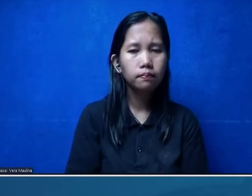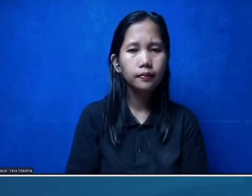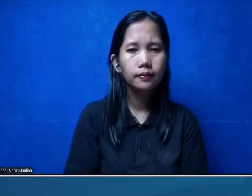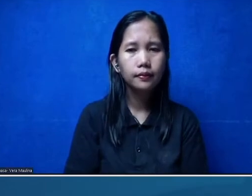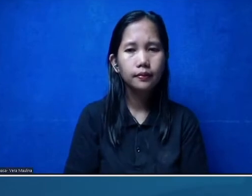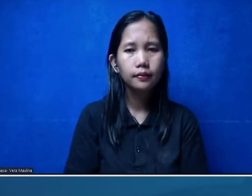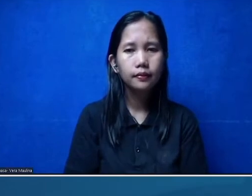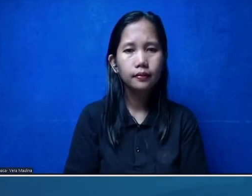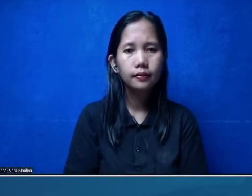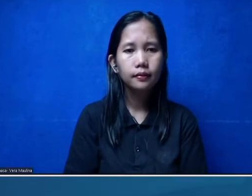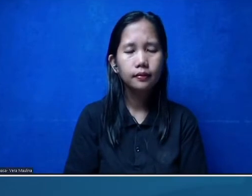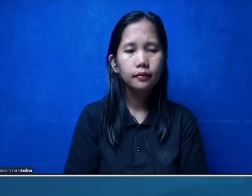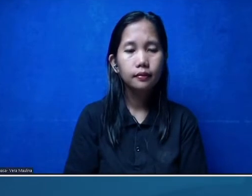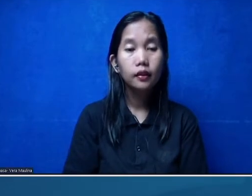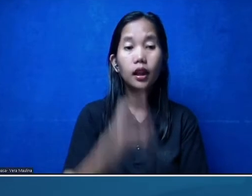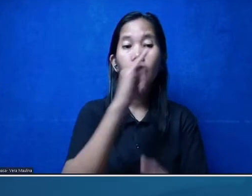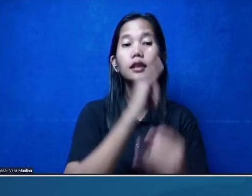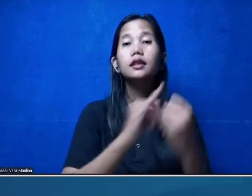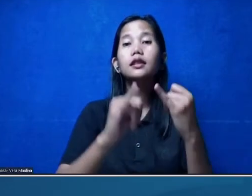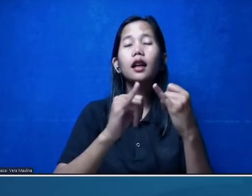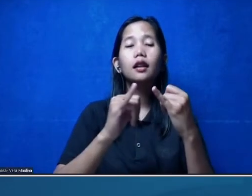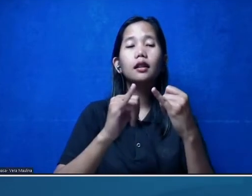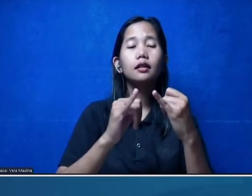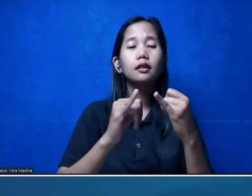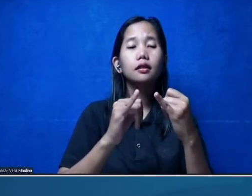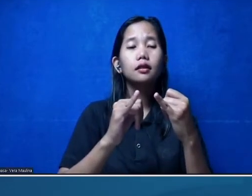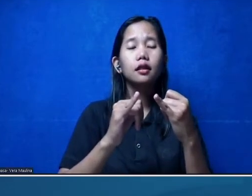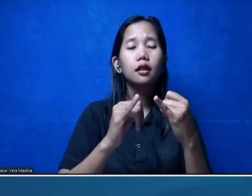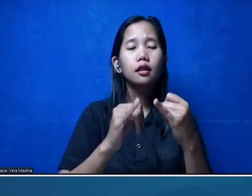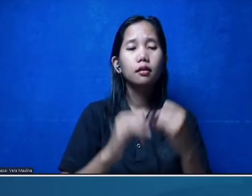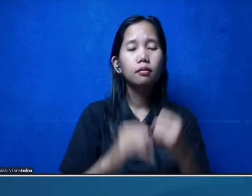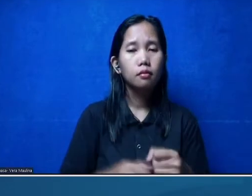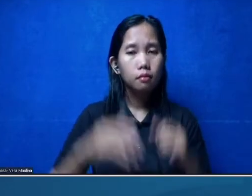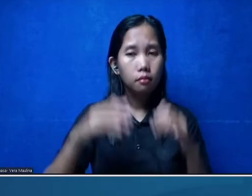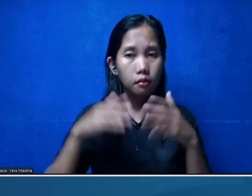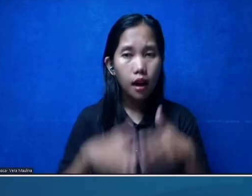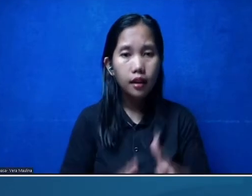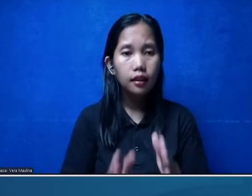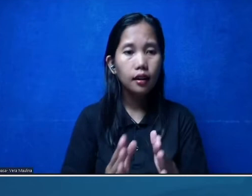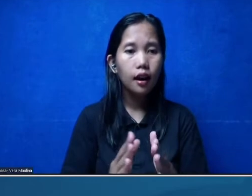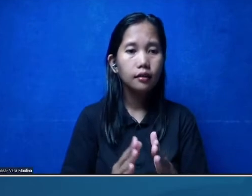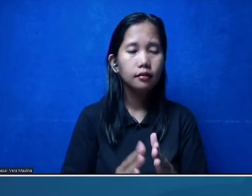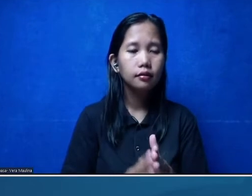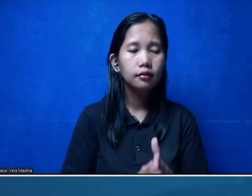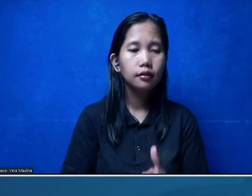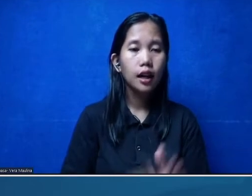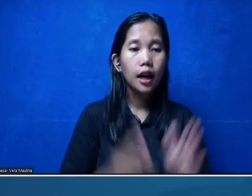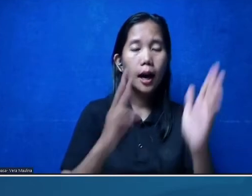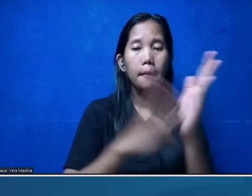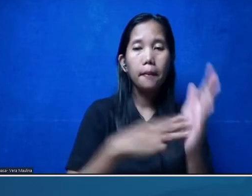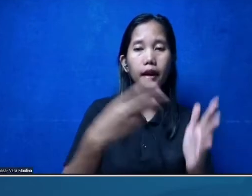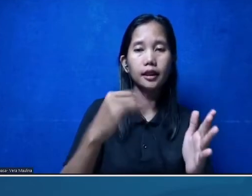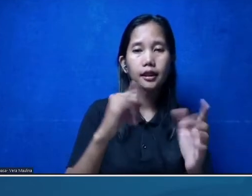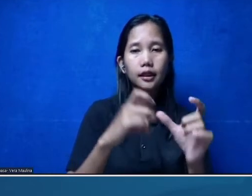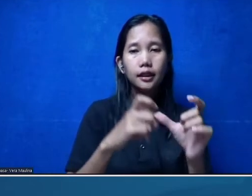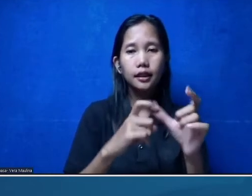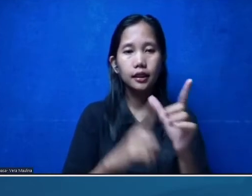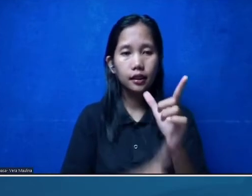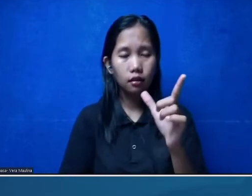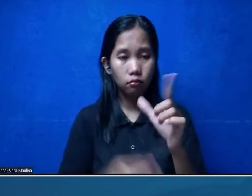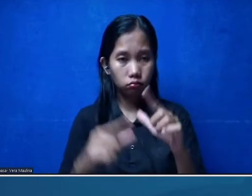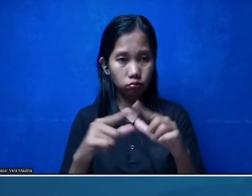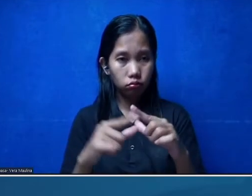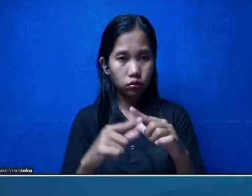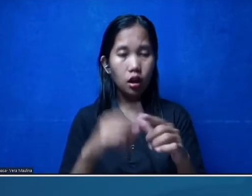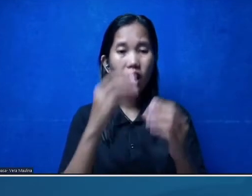melahirkan Mesias dikatakan keturunanmu keturunannya akan meremukkan kepala bagi keturunan dari